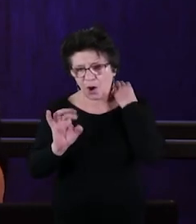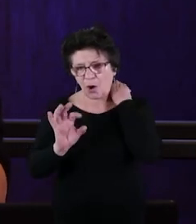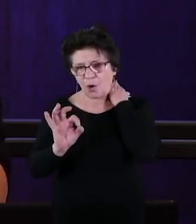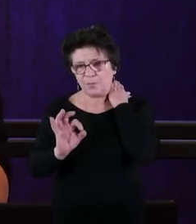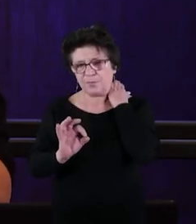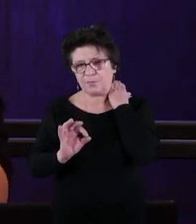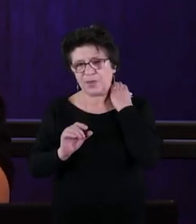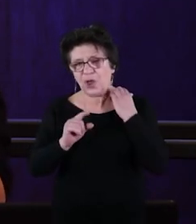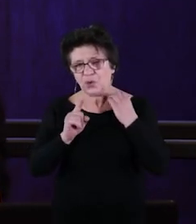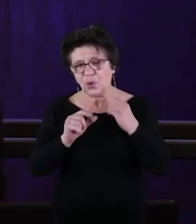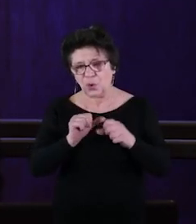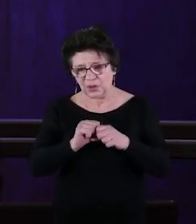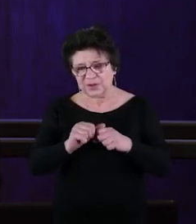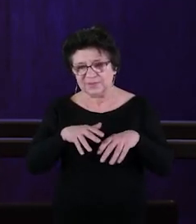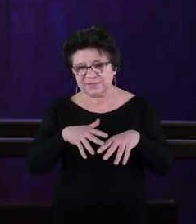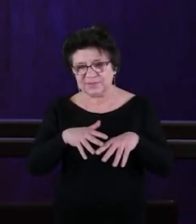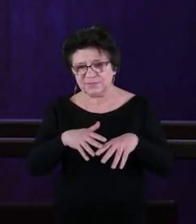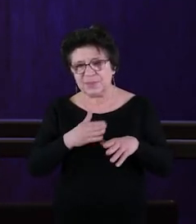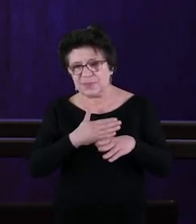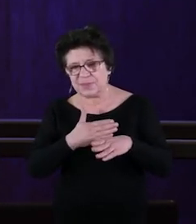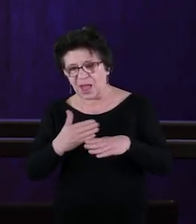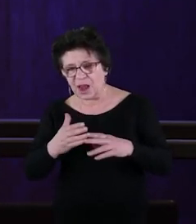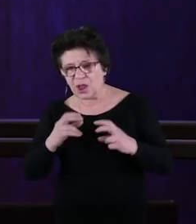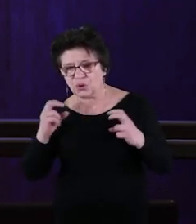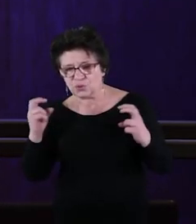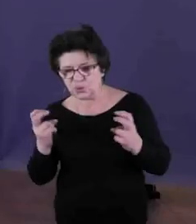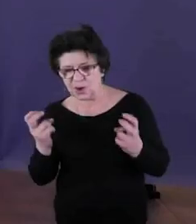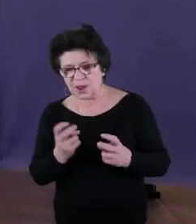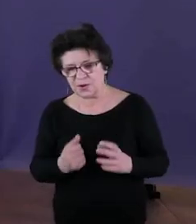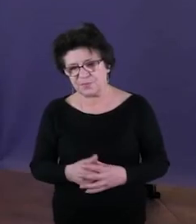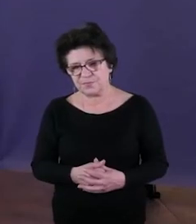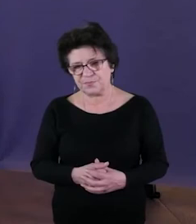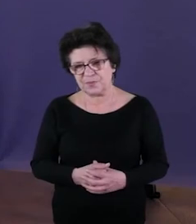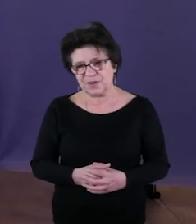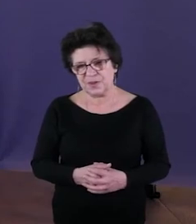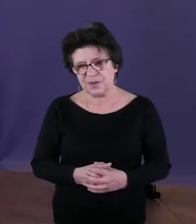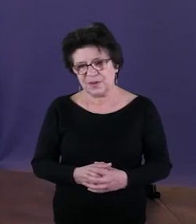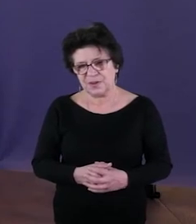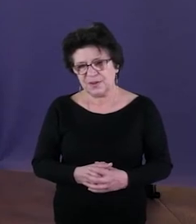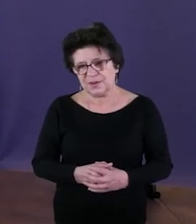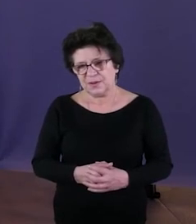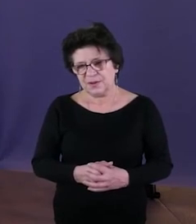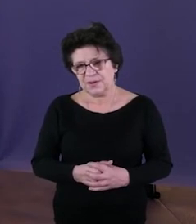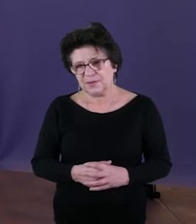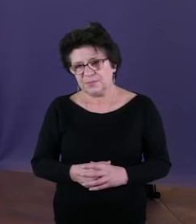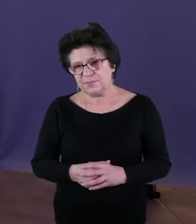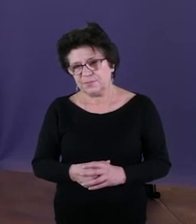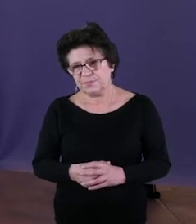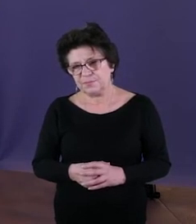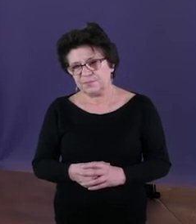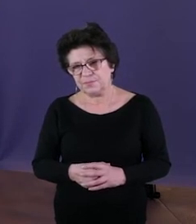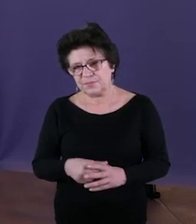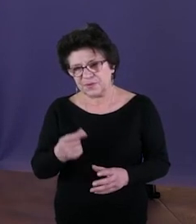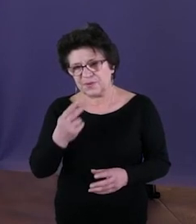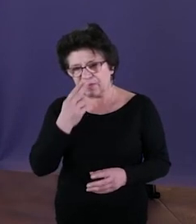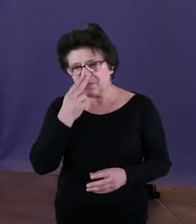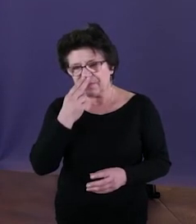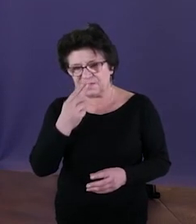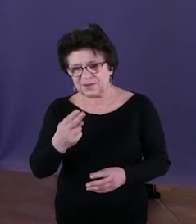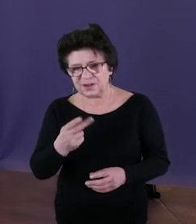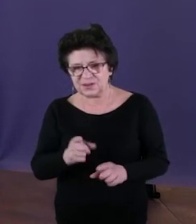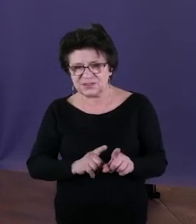opowieści że poszukiwana tylko jakoś tak tylko że bardzo realnie poszukiwano tych symboli O tutaj